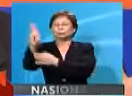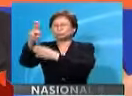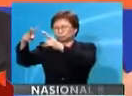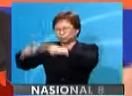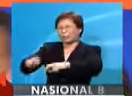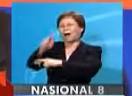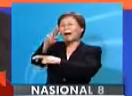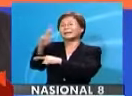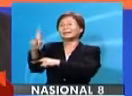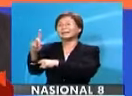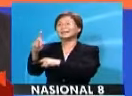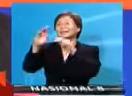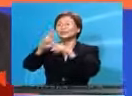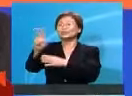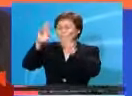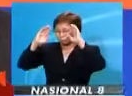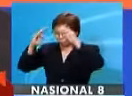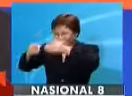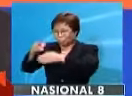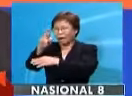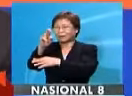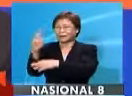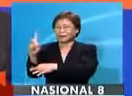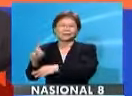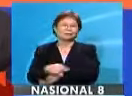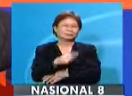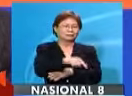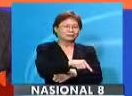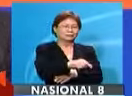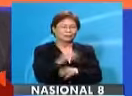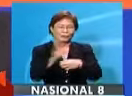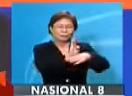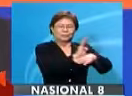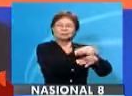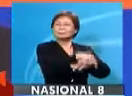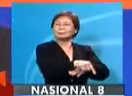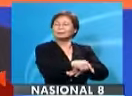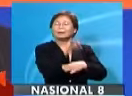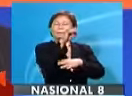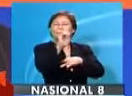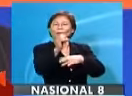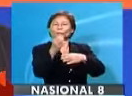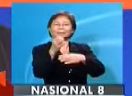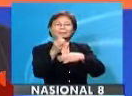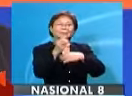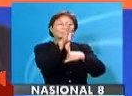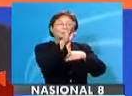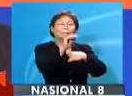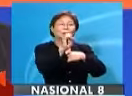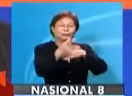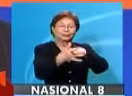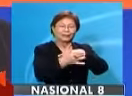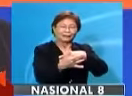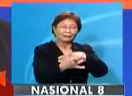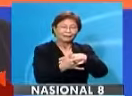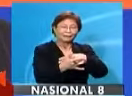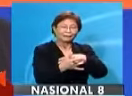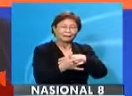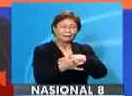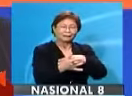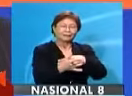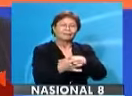and development but not really the job getting commalization so taking that challenge to be